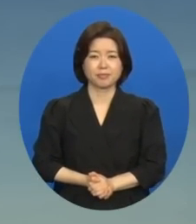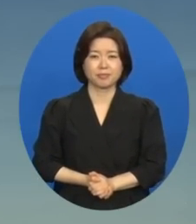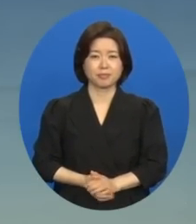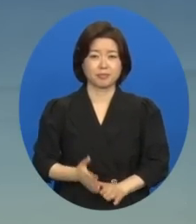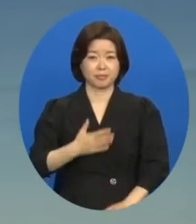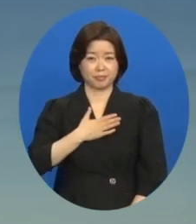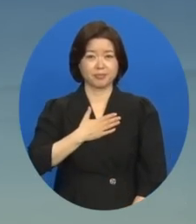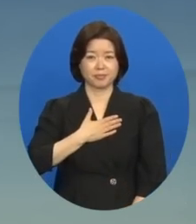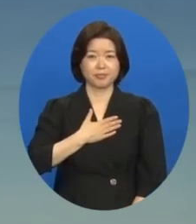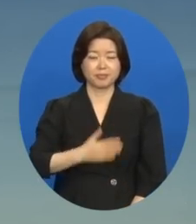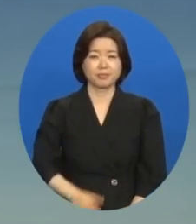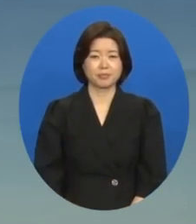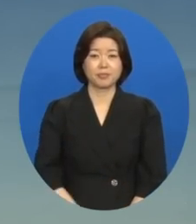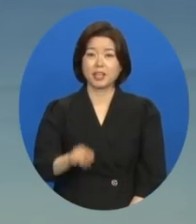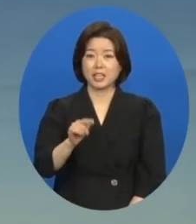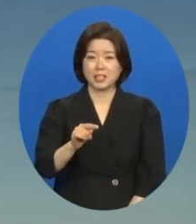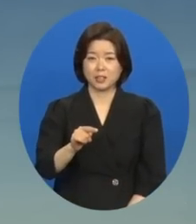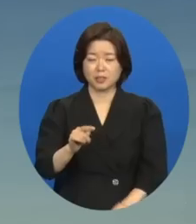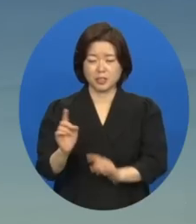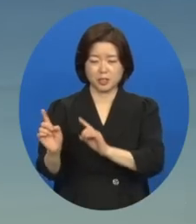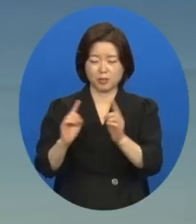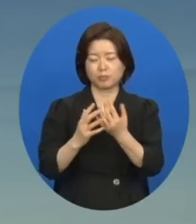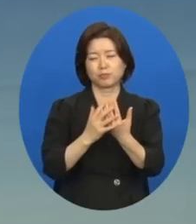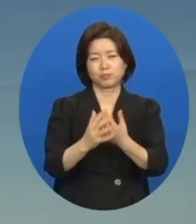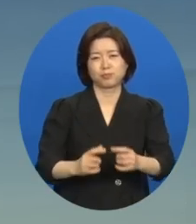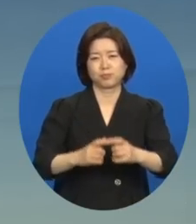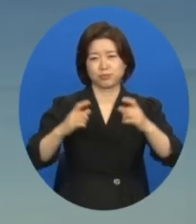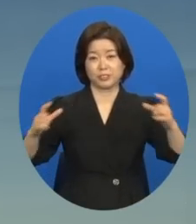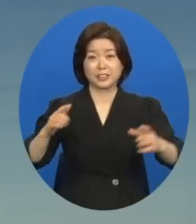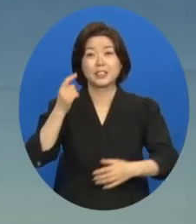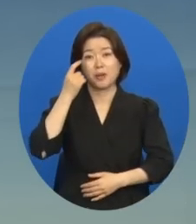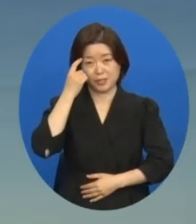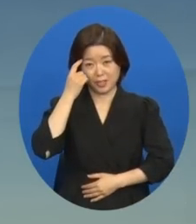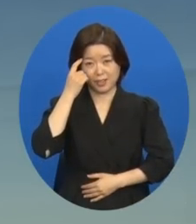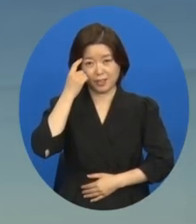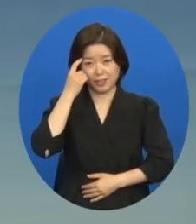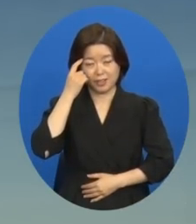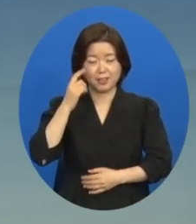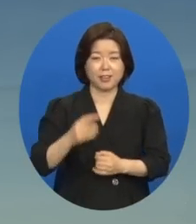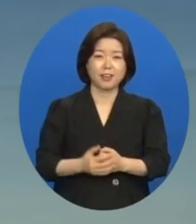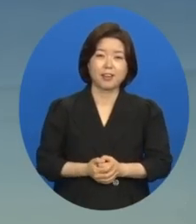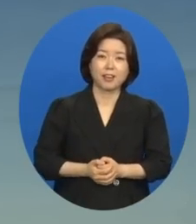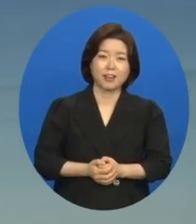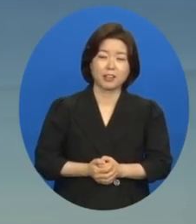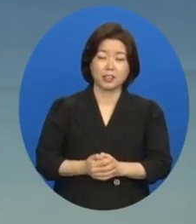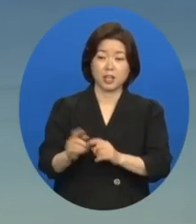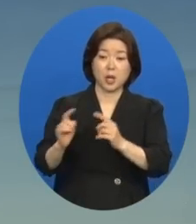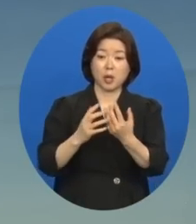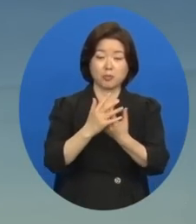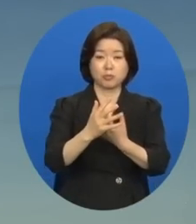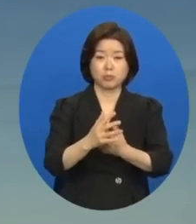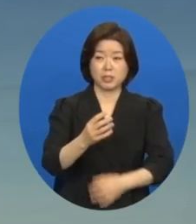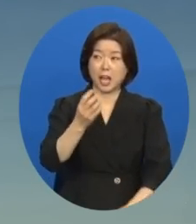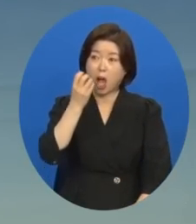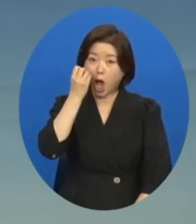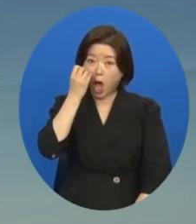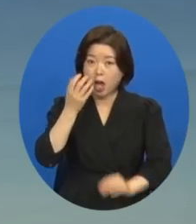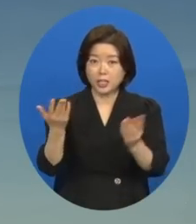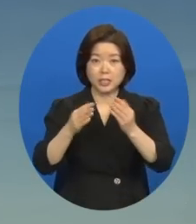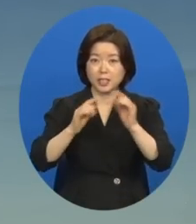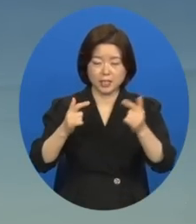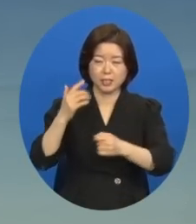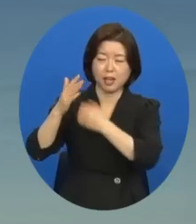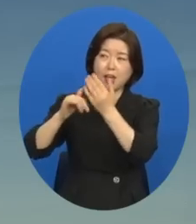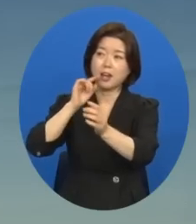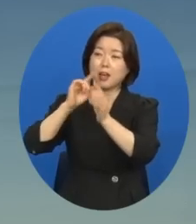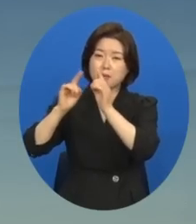저는 이것이 부흥이라고 믿어요. 부흥은 신비한 일이 아니라 하나님의 말씀이